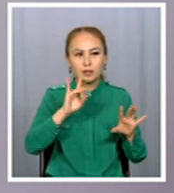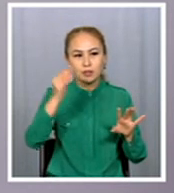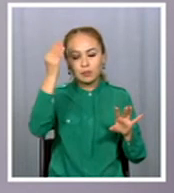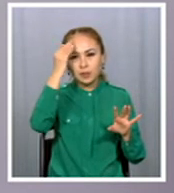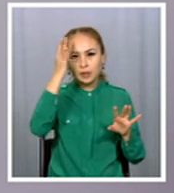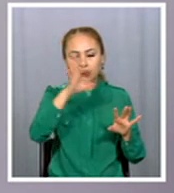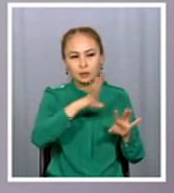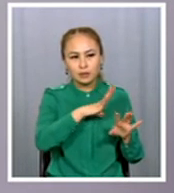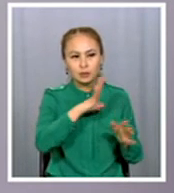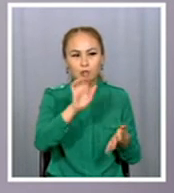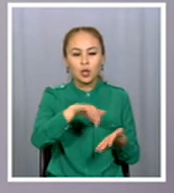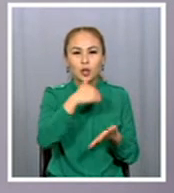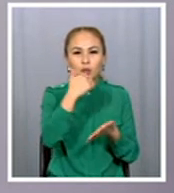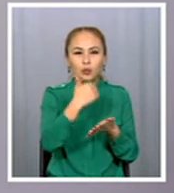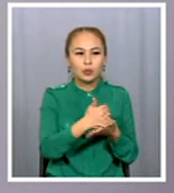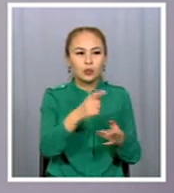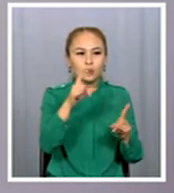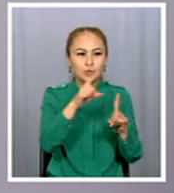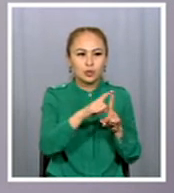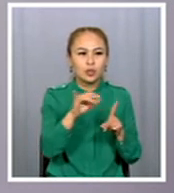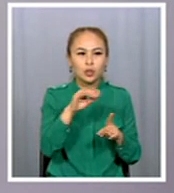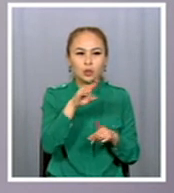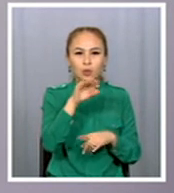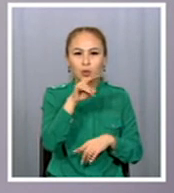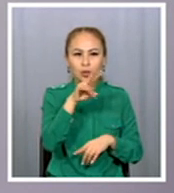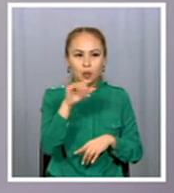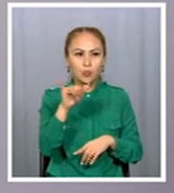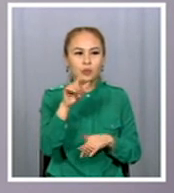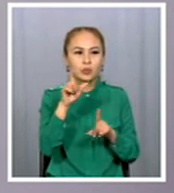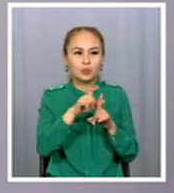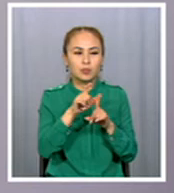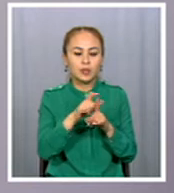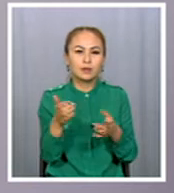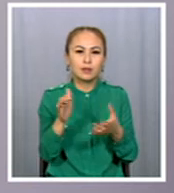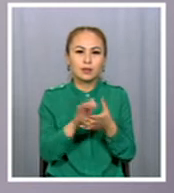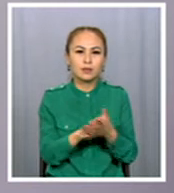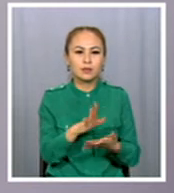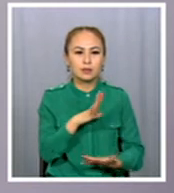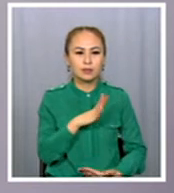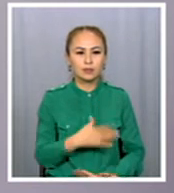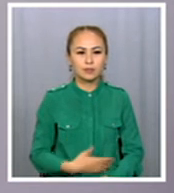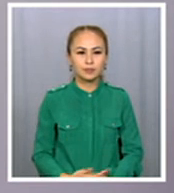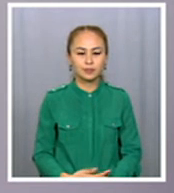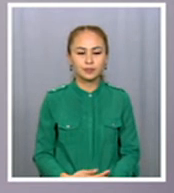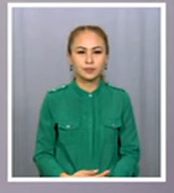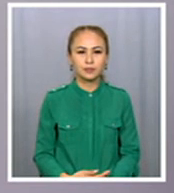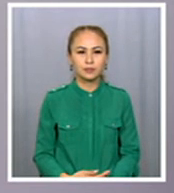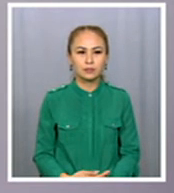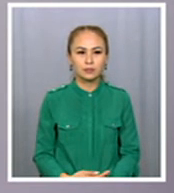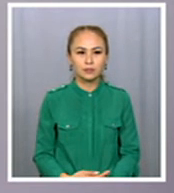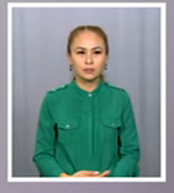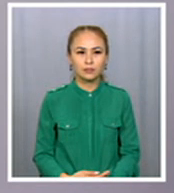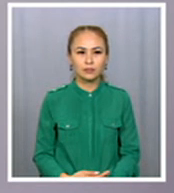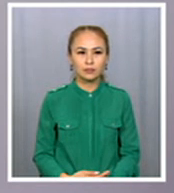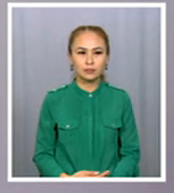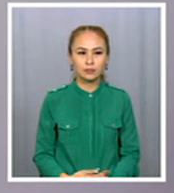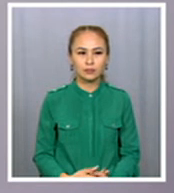пікірлеріңізді білдірдіңіздер. Төл сөз және төлеу сөзбен таныстыңыздар.